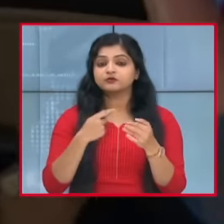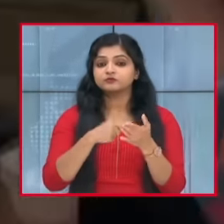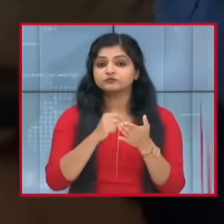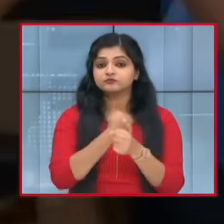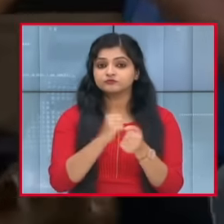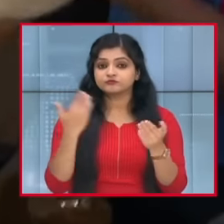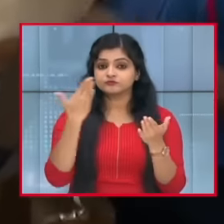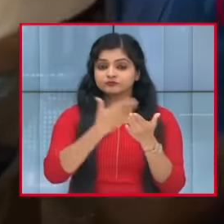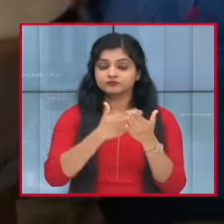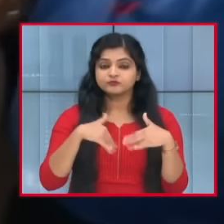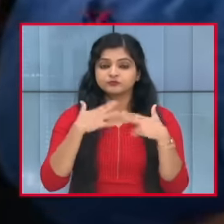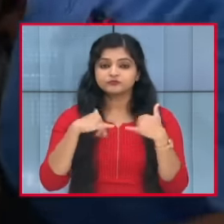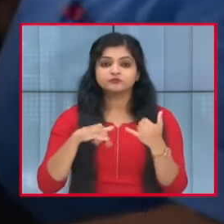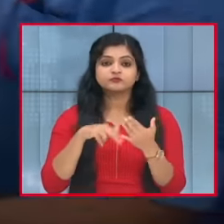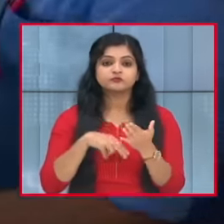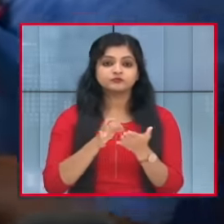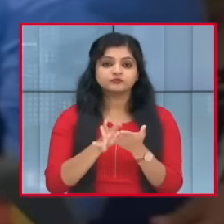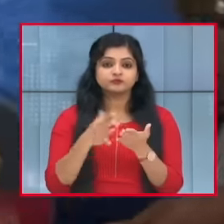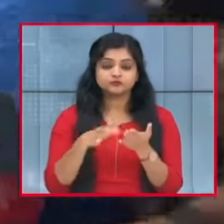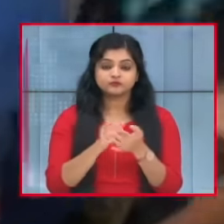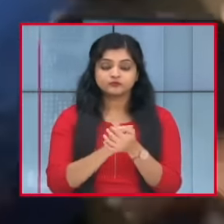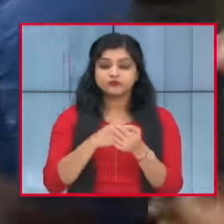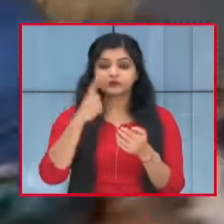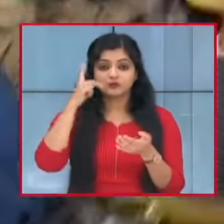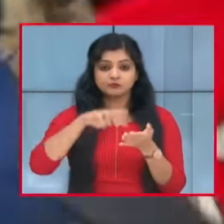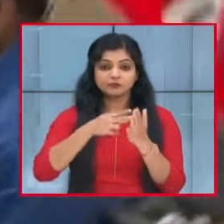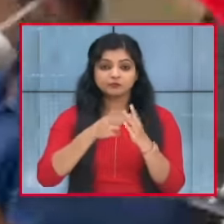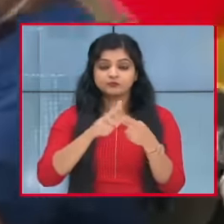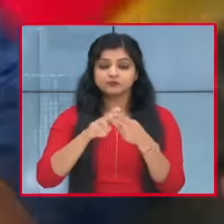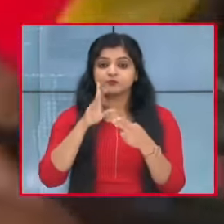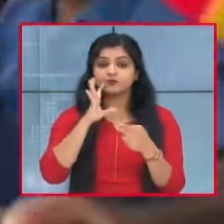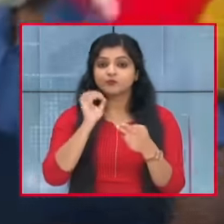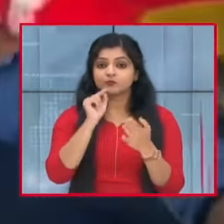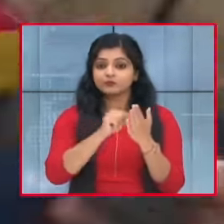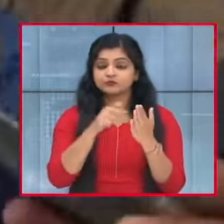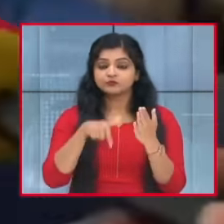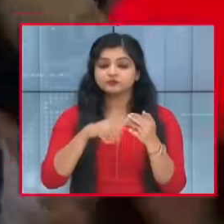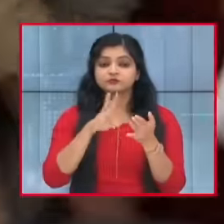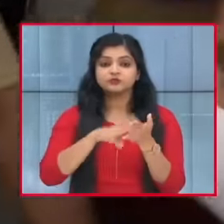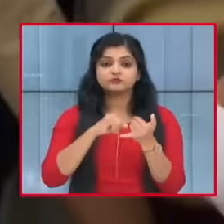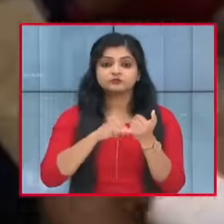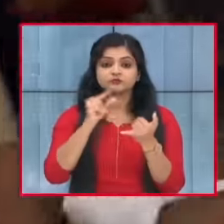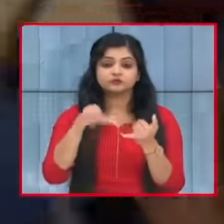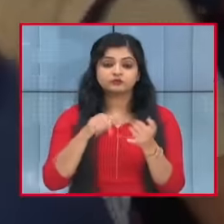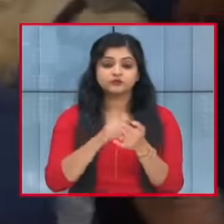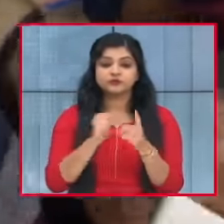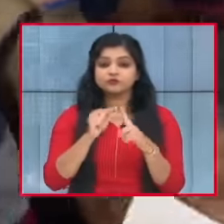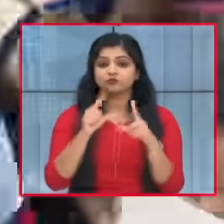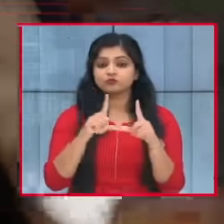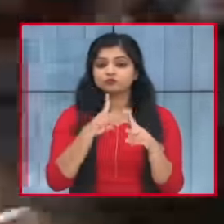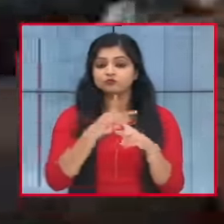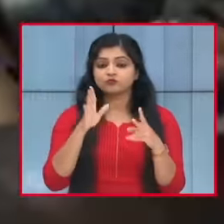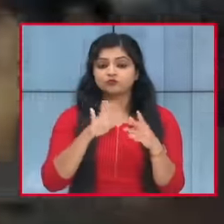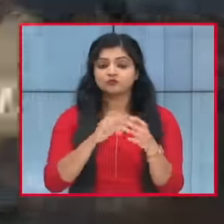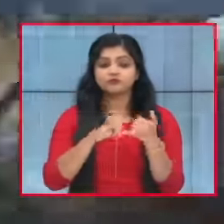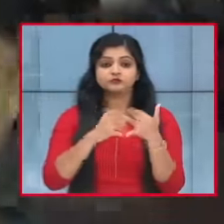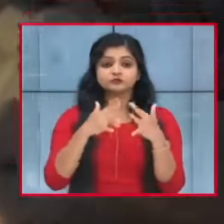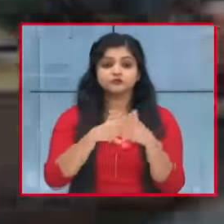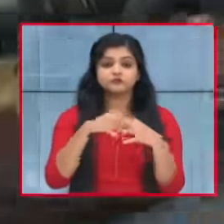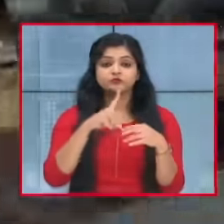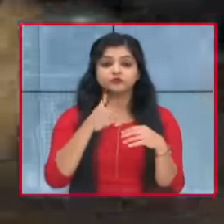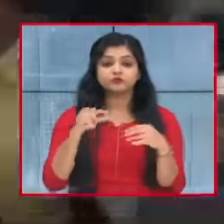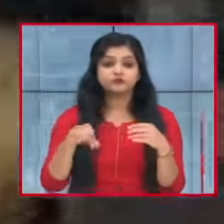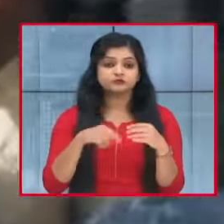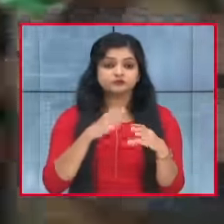ലൈഫ് മിഷൻ അഴിമതിയിലെ മുഖ്യ ആസൂത്രകൻ M. ശിവശങ്കറാണ്. ഇത് സാധൂകരിക്കുന്ന ശക്തമായ തെളിവുകളുണ്ട്. സ്വപ്നയുടേതുൾപ്പെടെ വാട്സപ്പ് ചാറ്റുകളും സന്തോഷ്